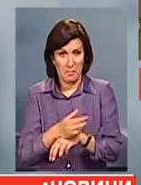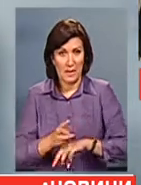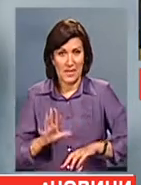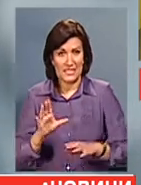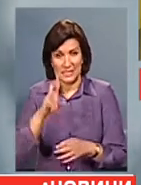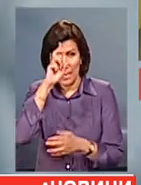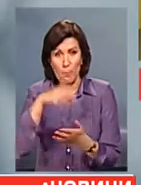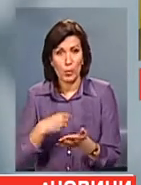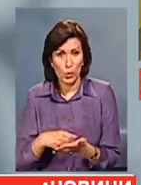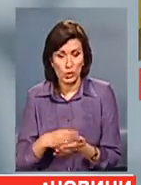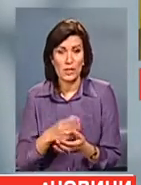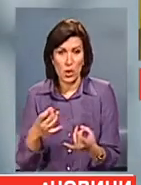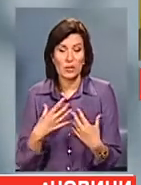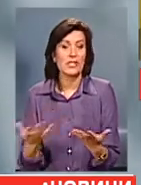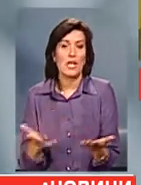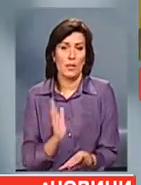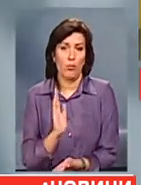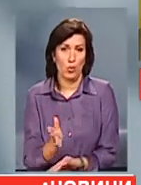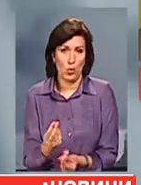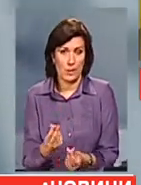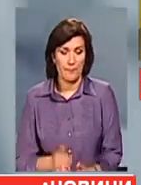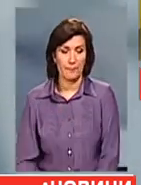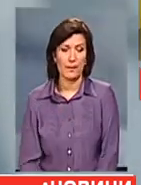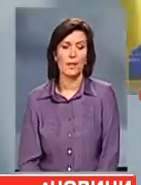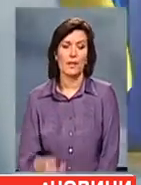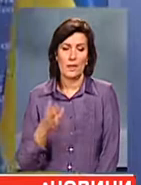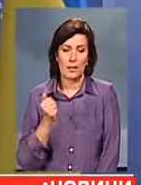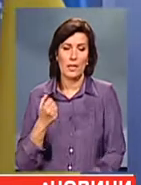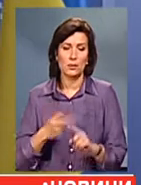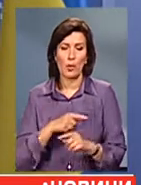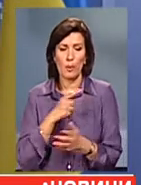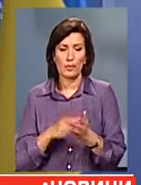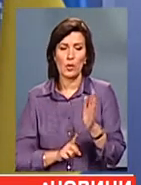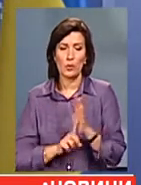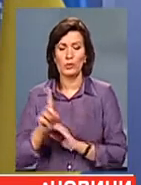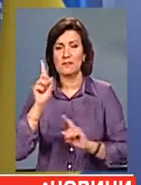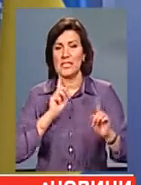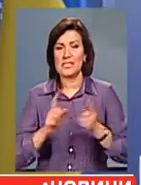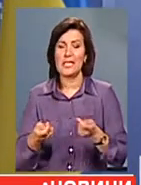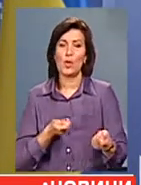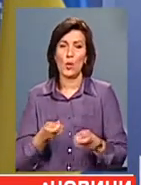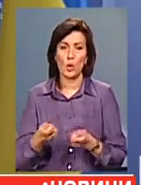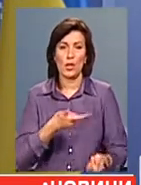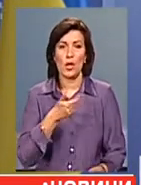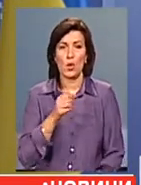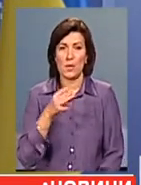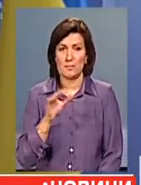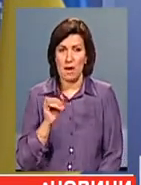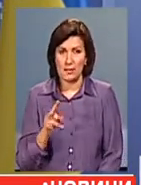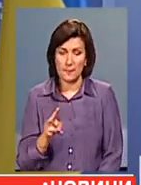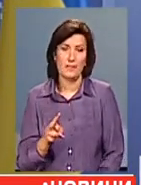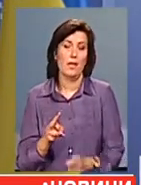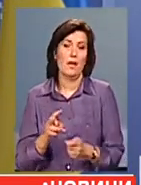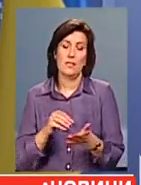то розкажи, яким він буде. Олександре, так, саме з цього питання розпочав засідання уряду Володимир Гройсман.